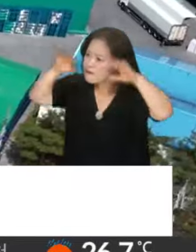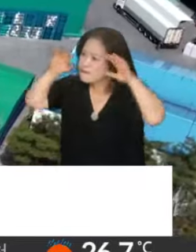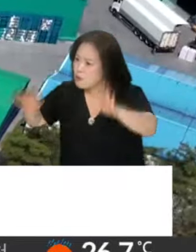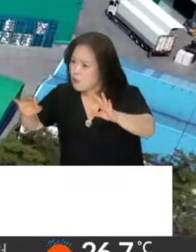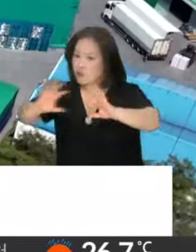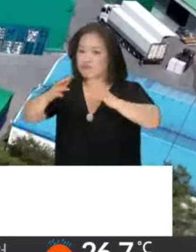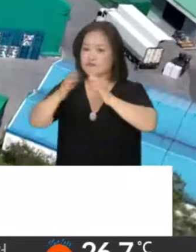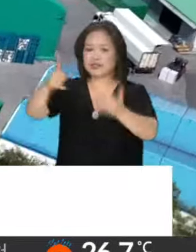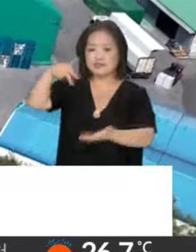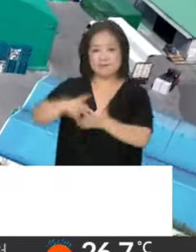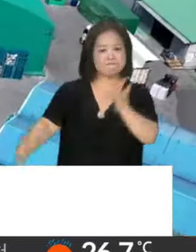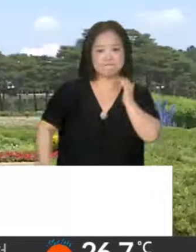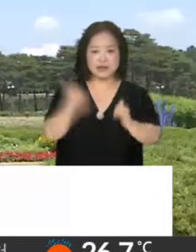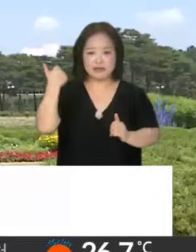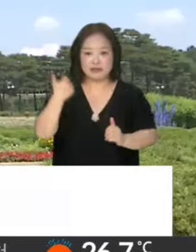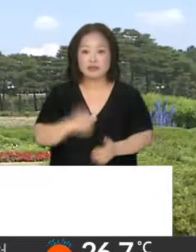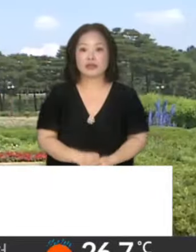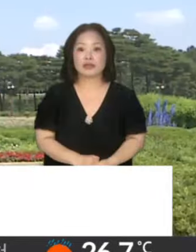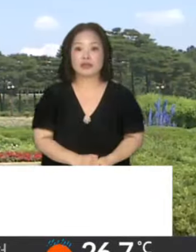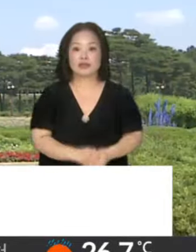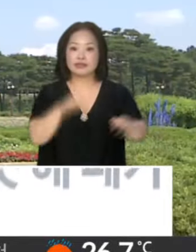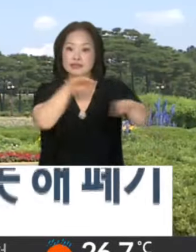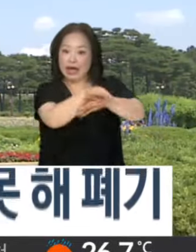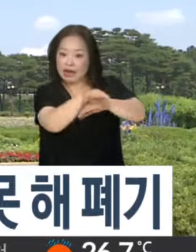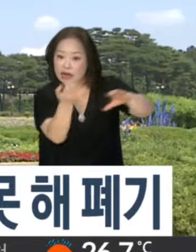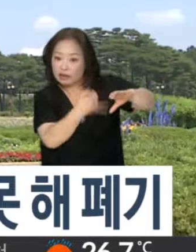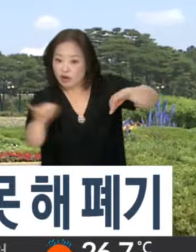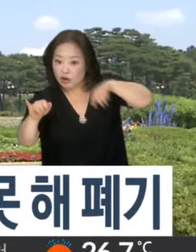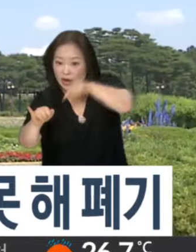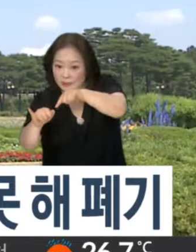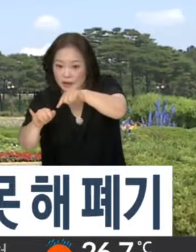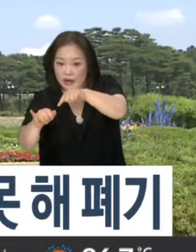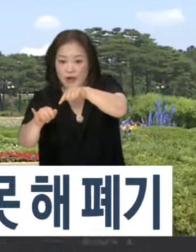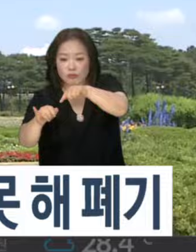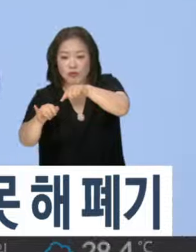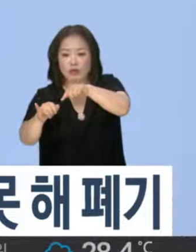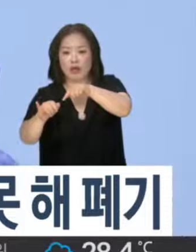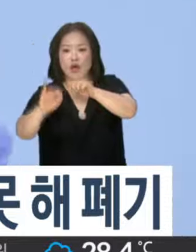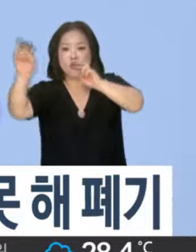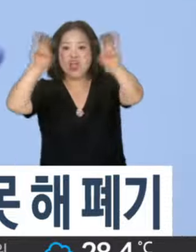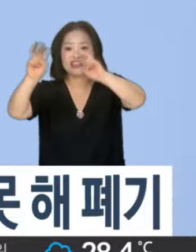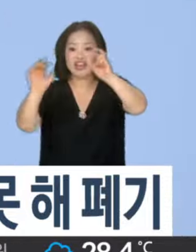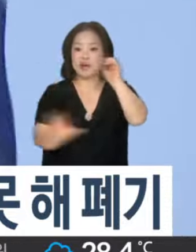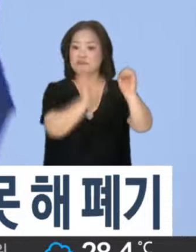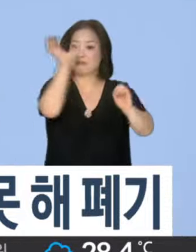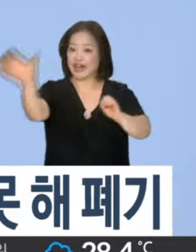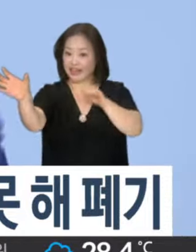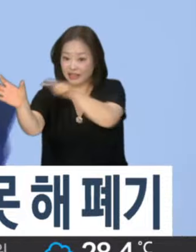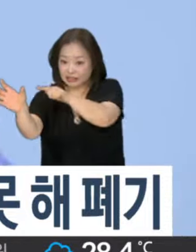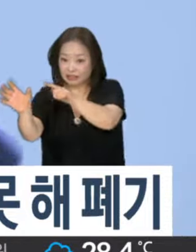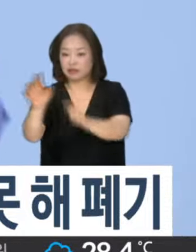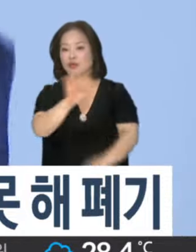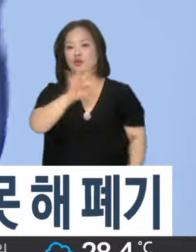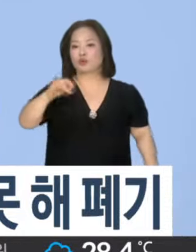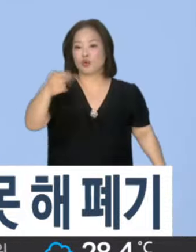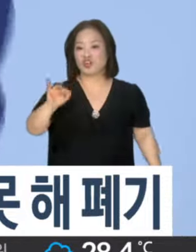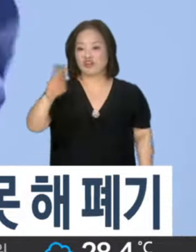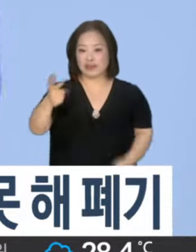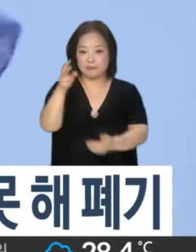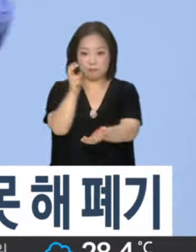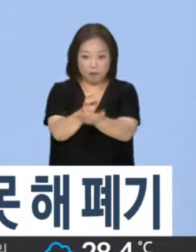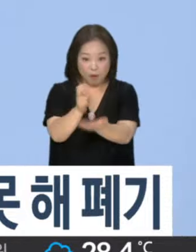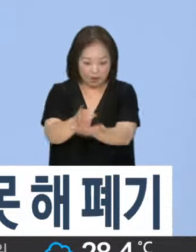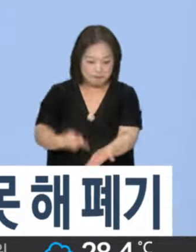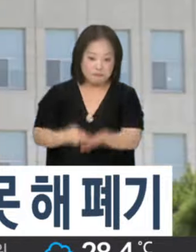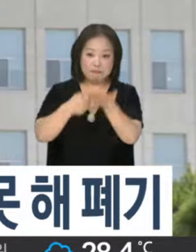공분할 수뿐이 없습니다 차량 결합 여부를 제조사가 밝히도록 하는 이른바 도연 이법 개정이 추진됐고 관련